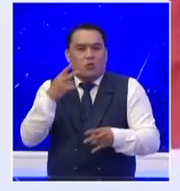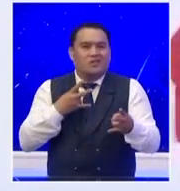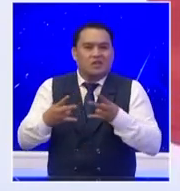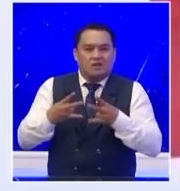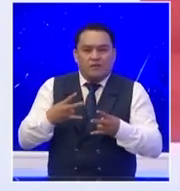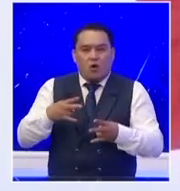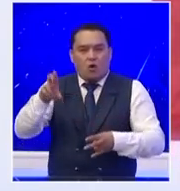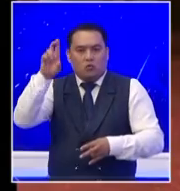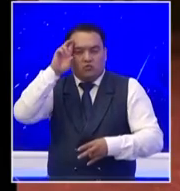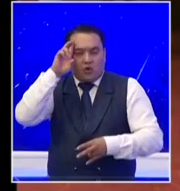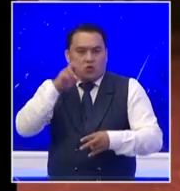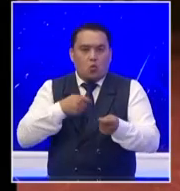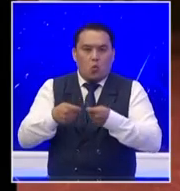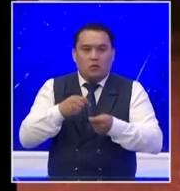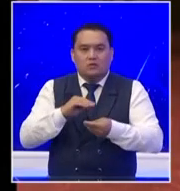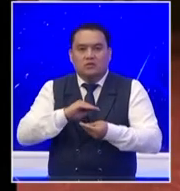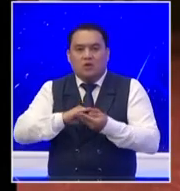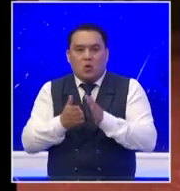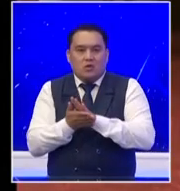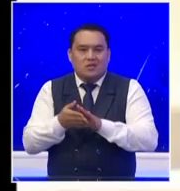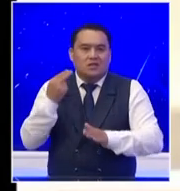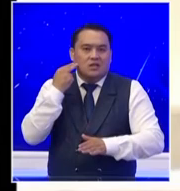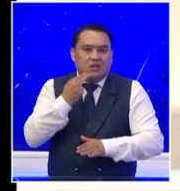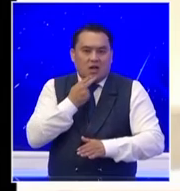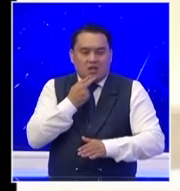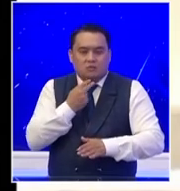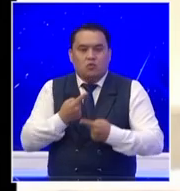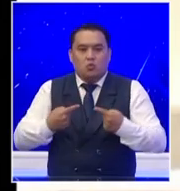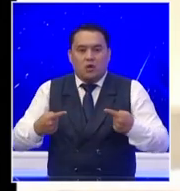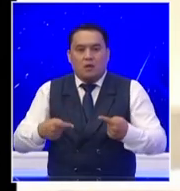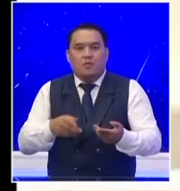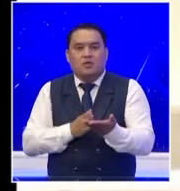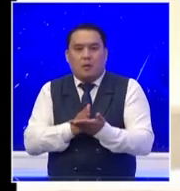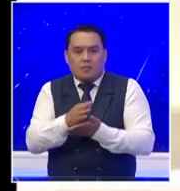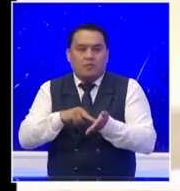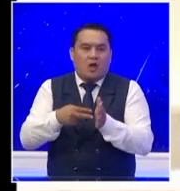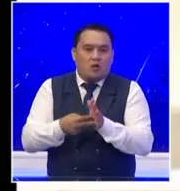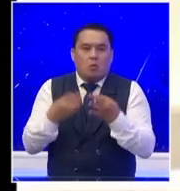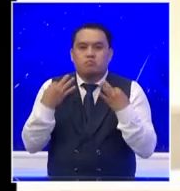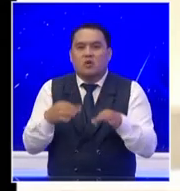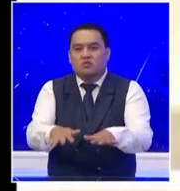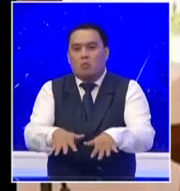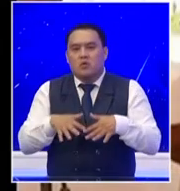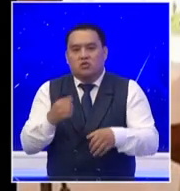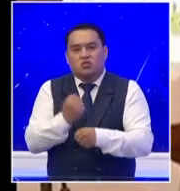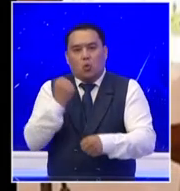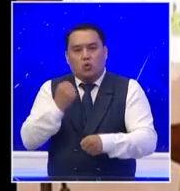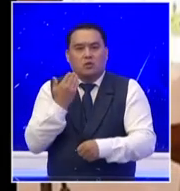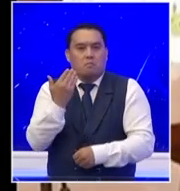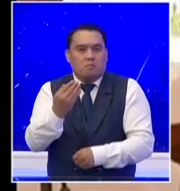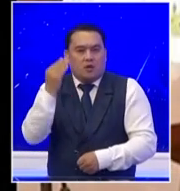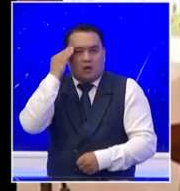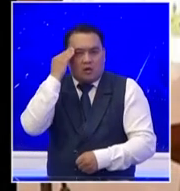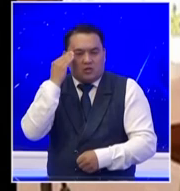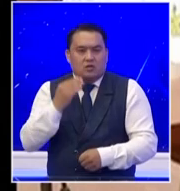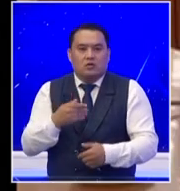подрыв государственной власти и сговор с иностранными антикитайскими силами. По мнению наблюдателей, этот правовой акт позволит Пекину принимать жесткие меры по отношению к